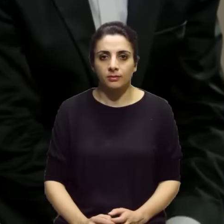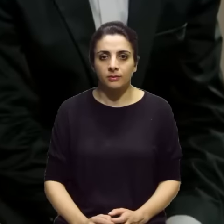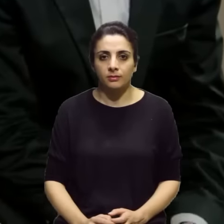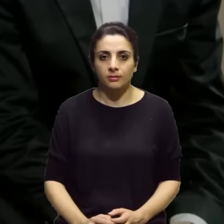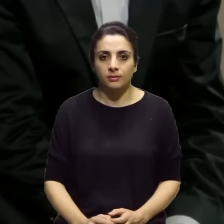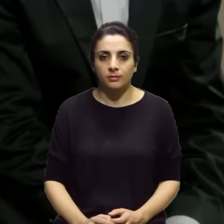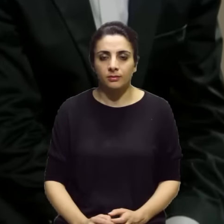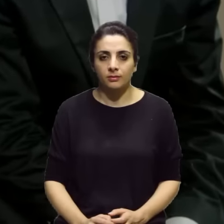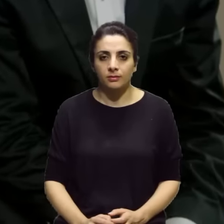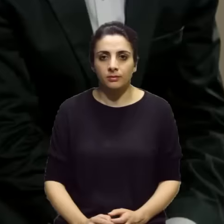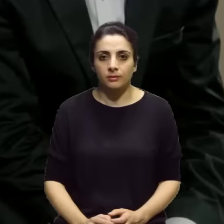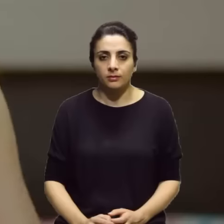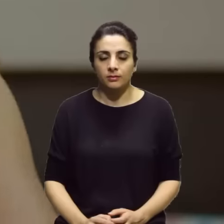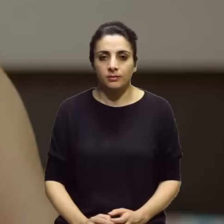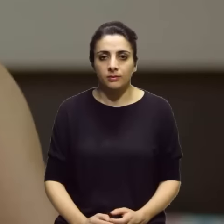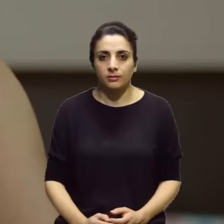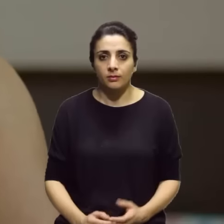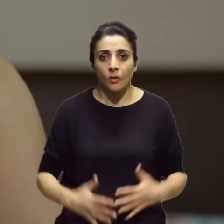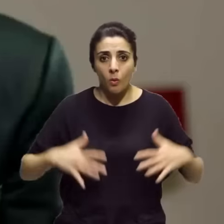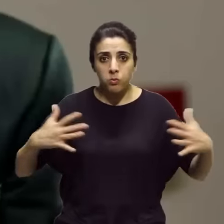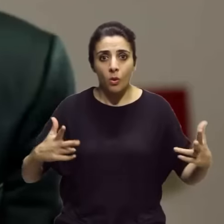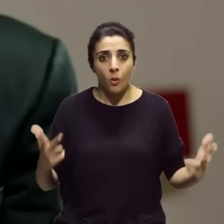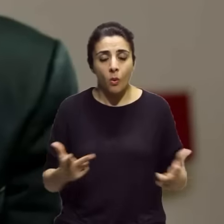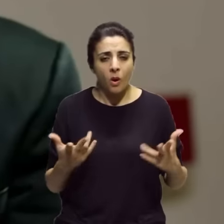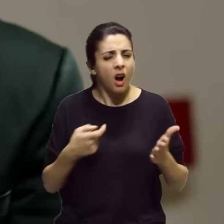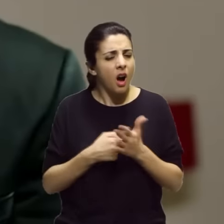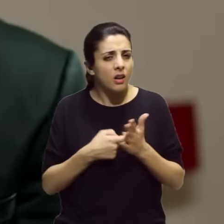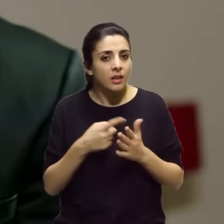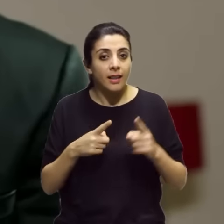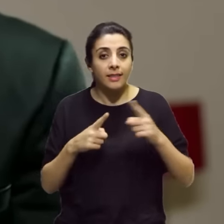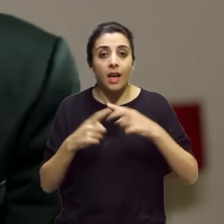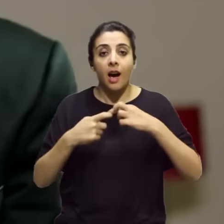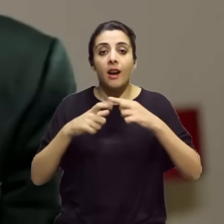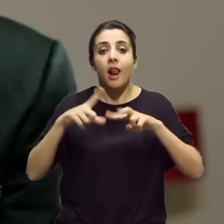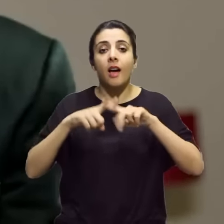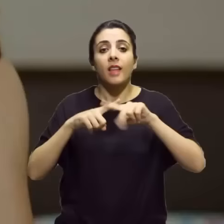Ama şık bu da. Neydi bunun adı? Tarlatan.